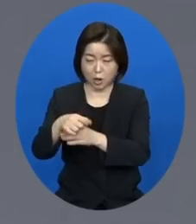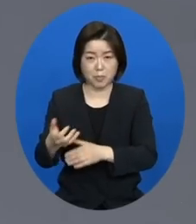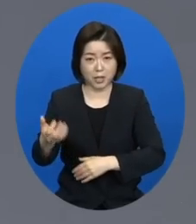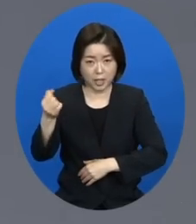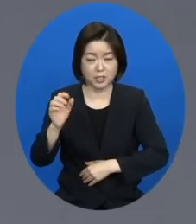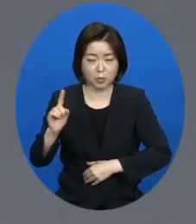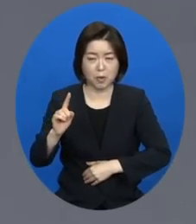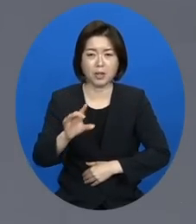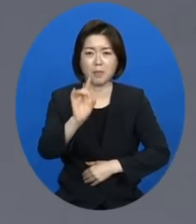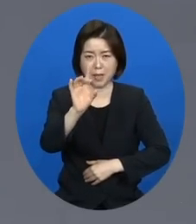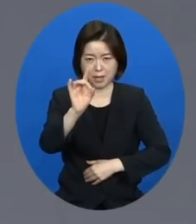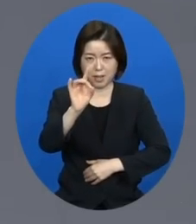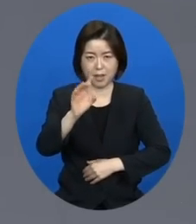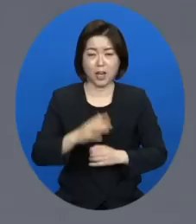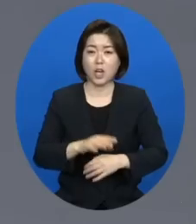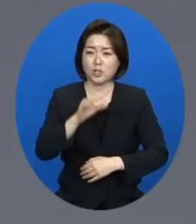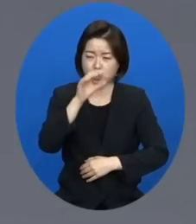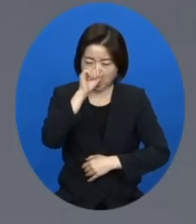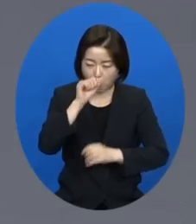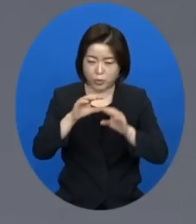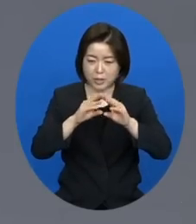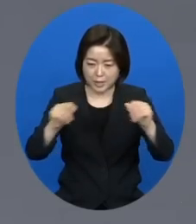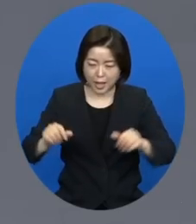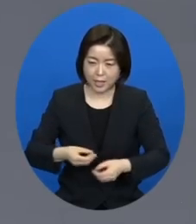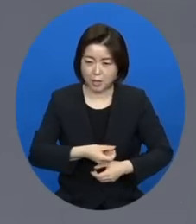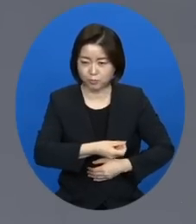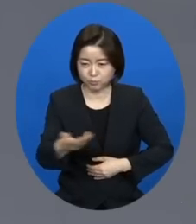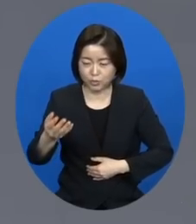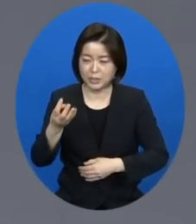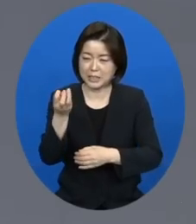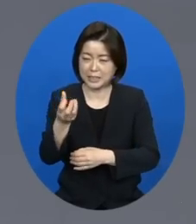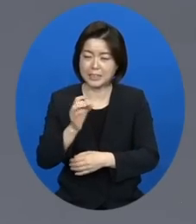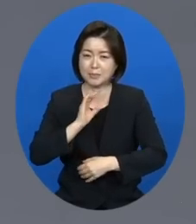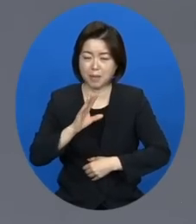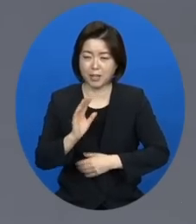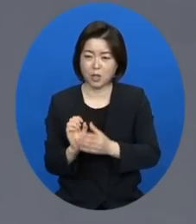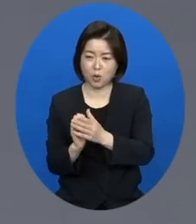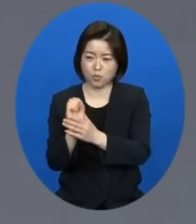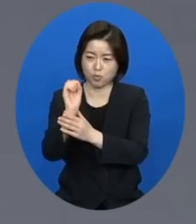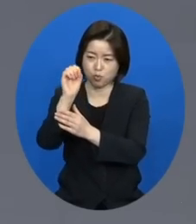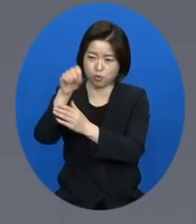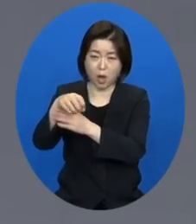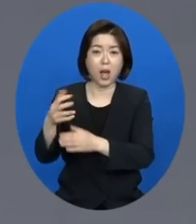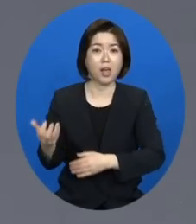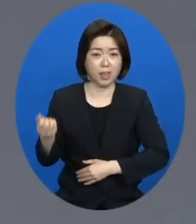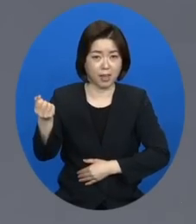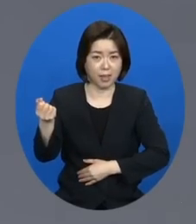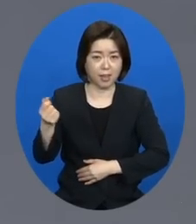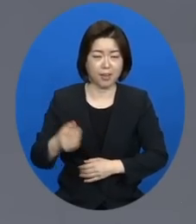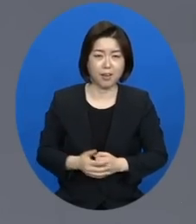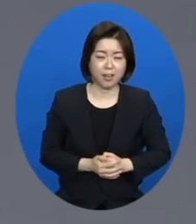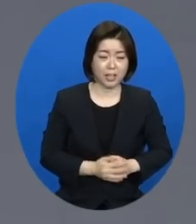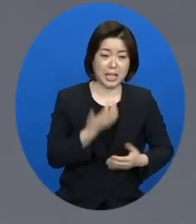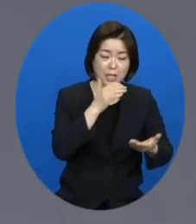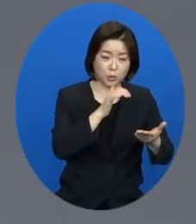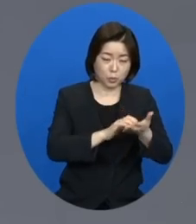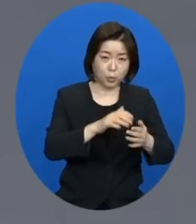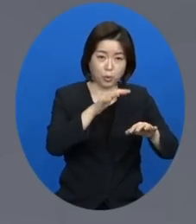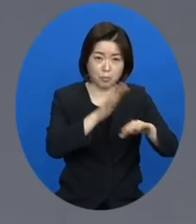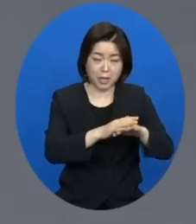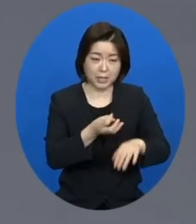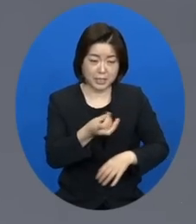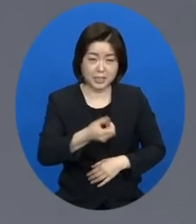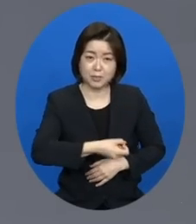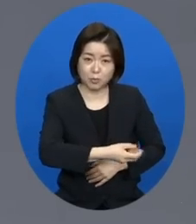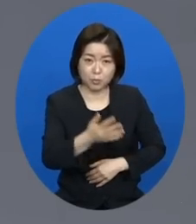단 하나입니다. 바로 좋은 땅에 뿌려진 씨만이 열매를 맺죠. 돌밭에 뿌려진 씨 기억나십니까? 거기에